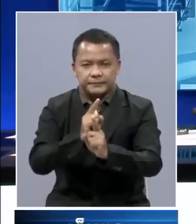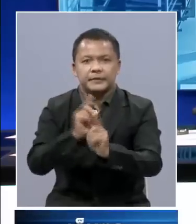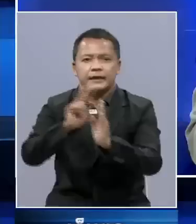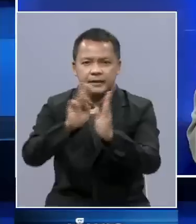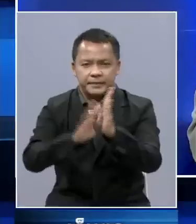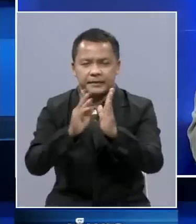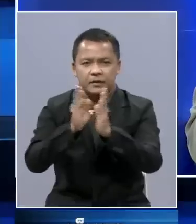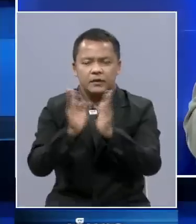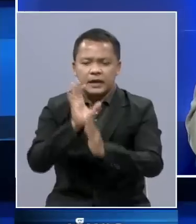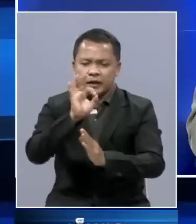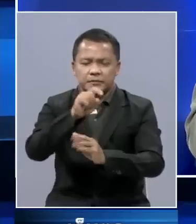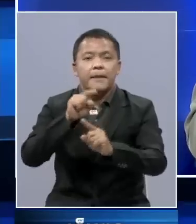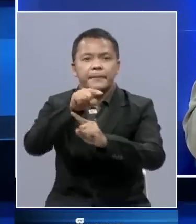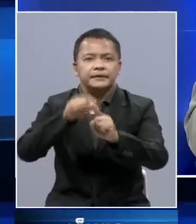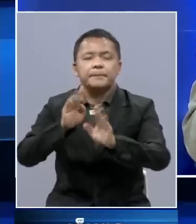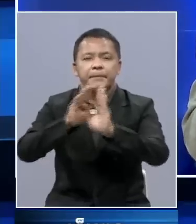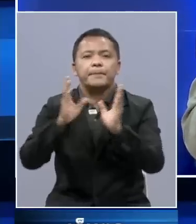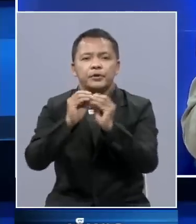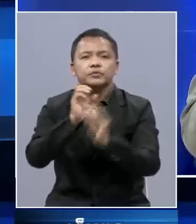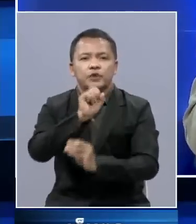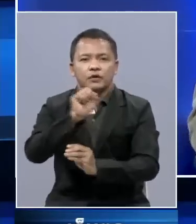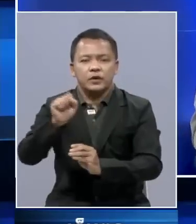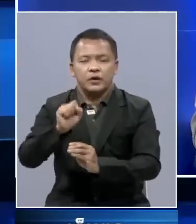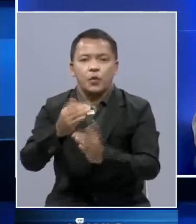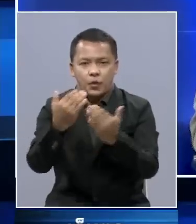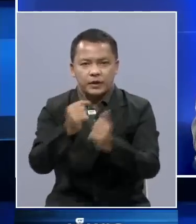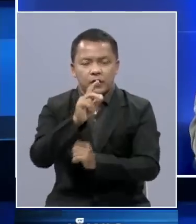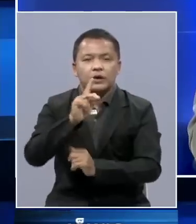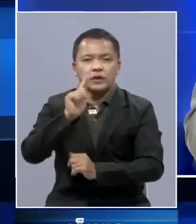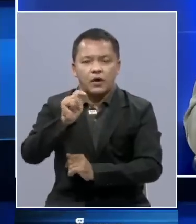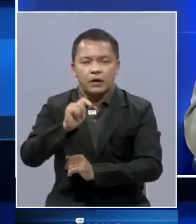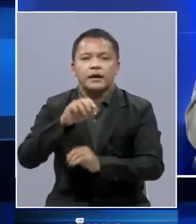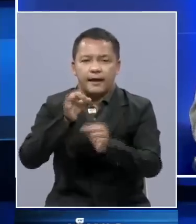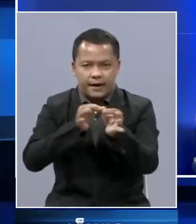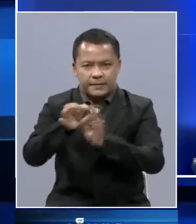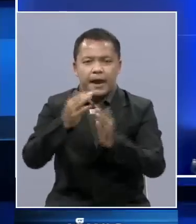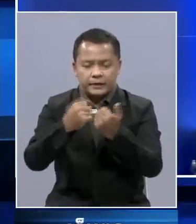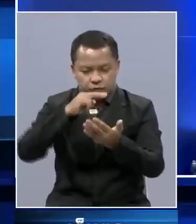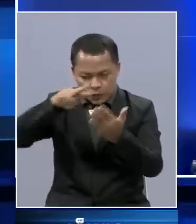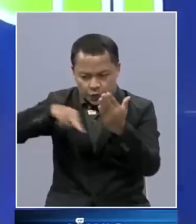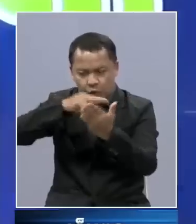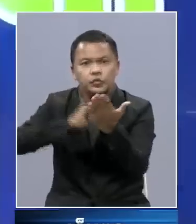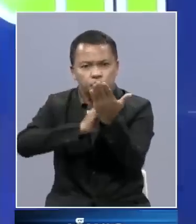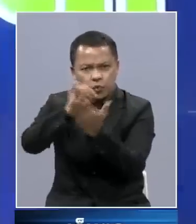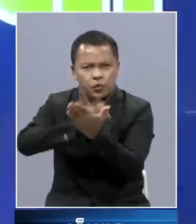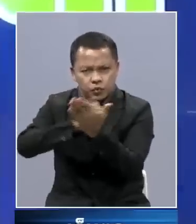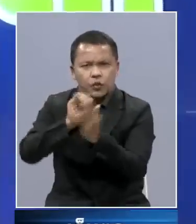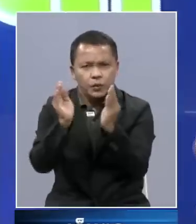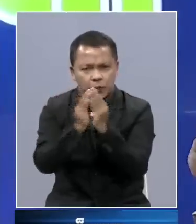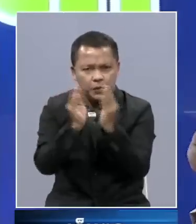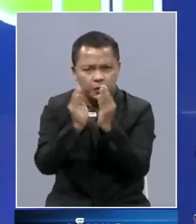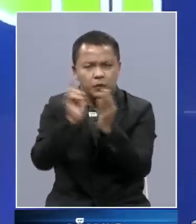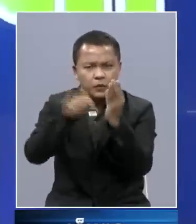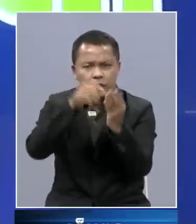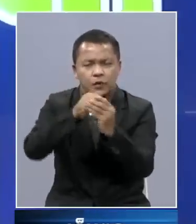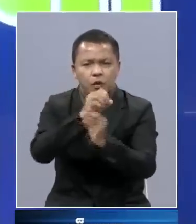ให้ได้ 95% เพื่อที่จะเปิดประชุมสภานะฮะล่าสุดทางกกต.ก็ออกมาชี้แจงว่าตอนนี้ตรวจสอบความถูกต้องของการนับคะแน